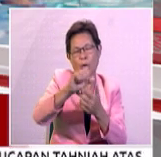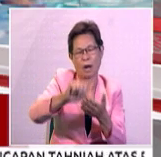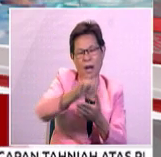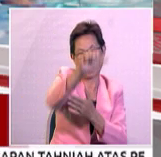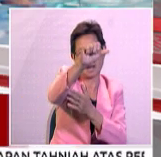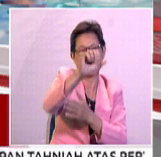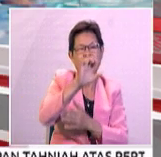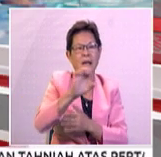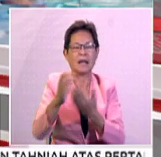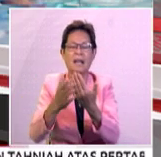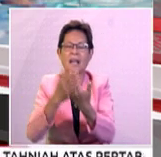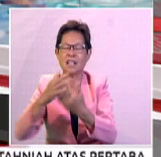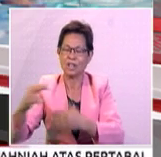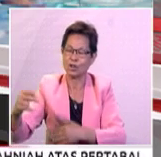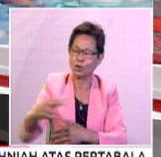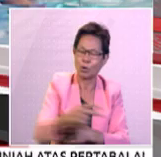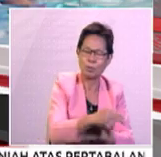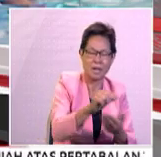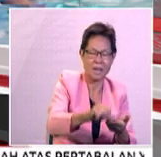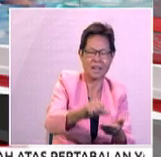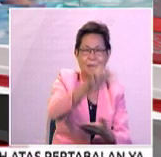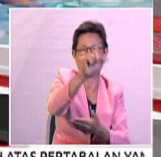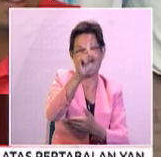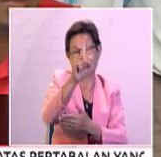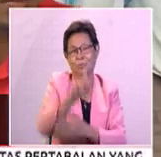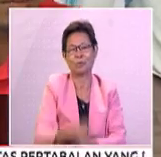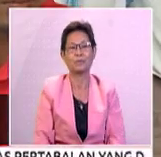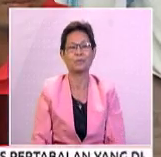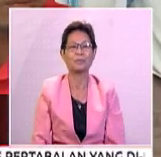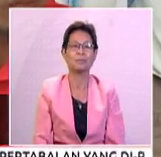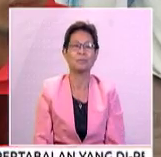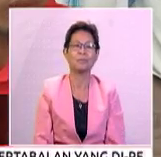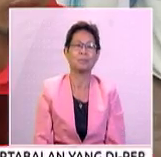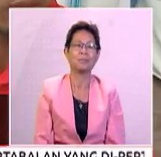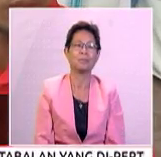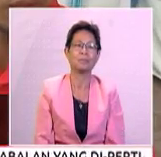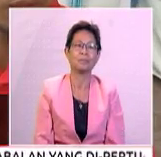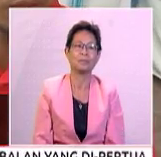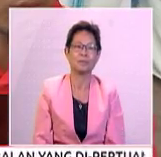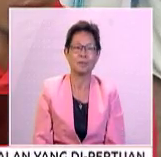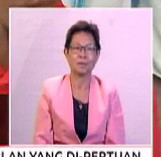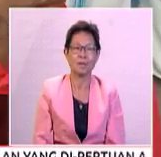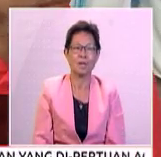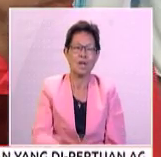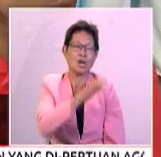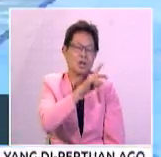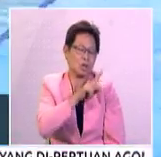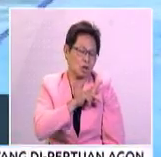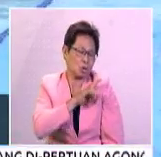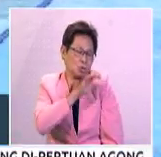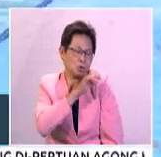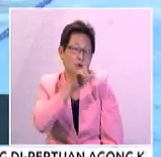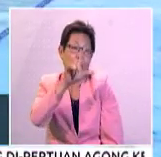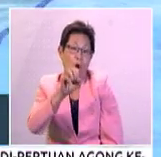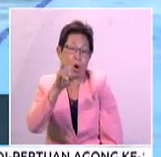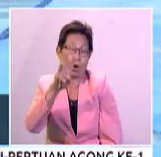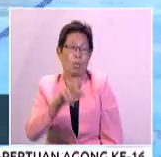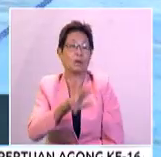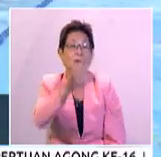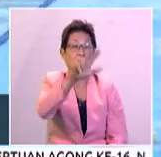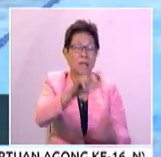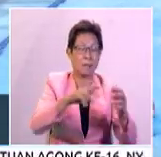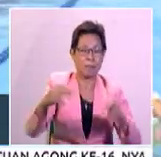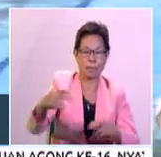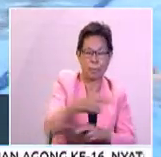satunya adalah Easy Swimming Academy. Bagi ketua juratanya, Low Zhu Ting, tiga perenang